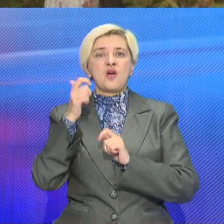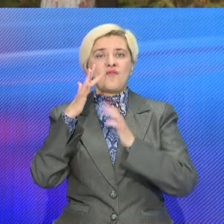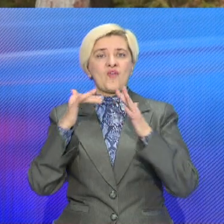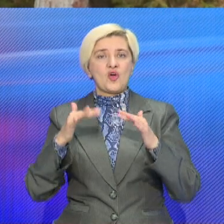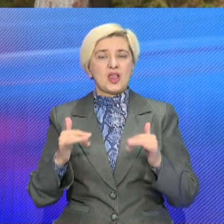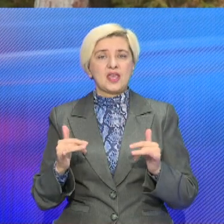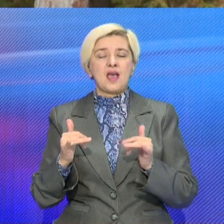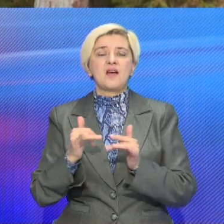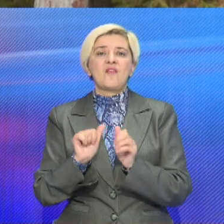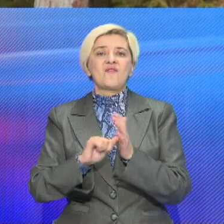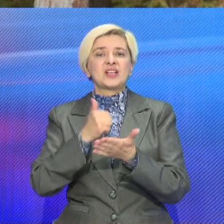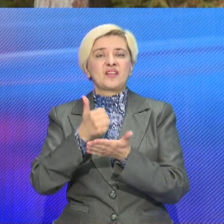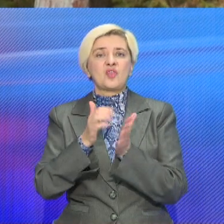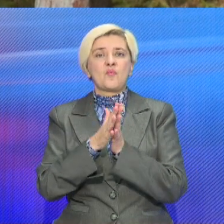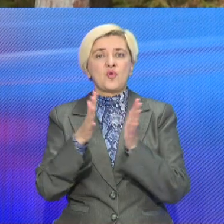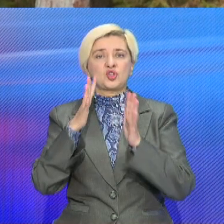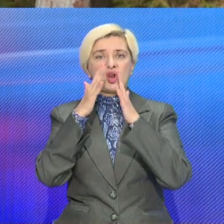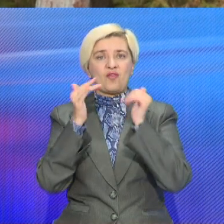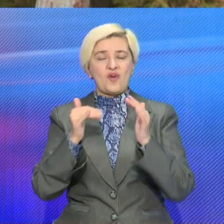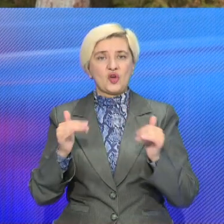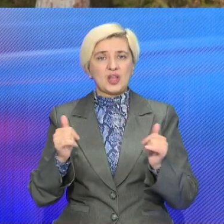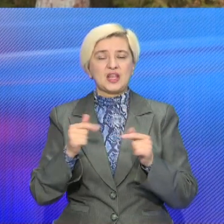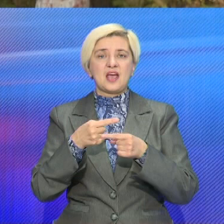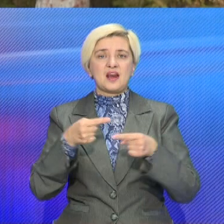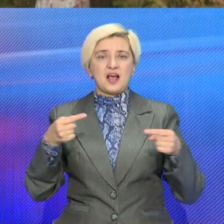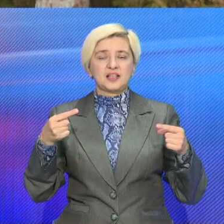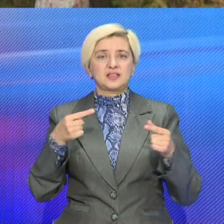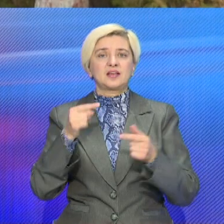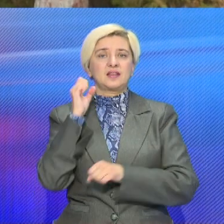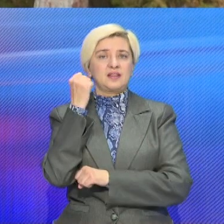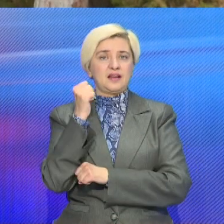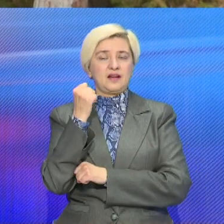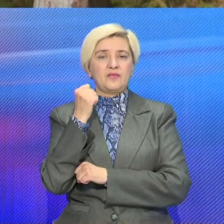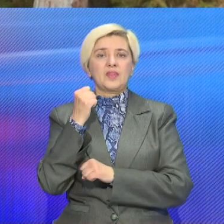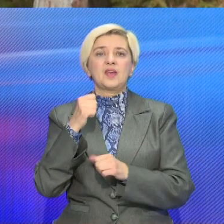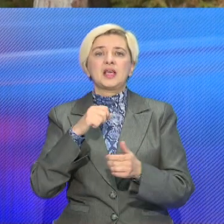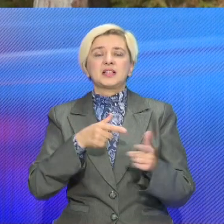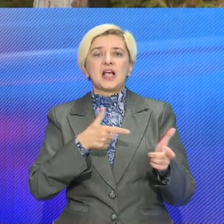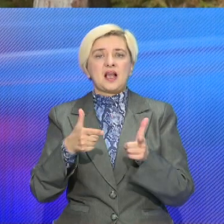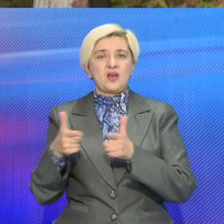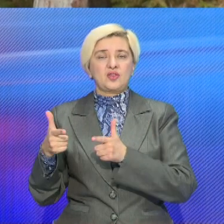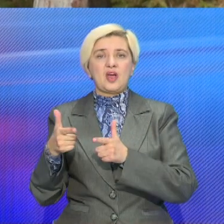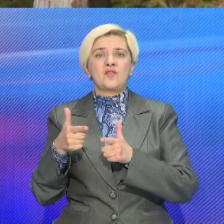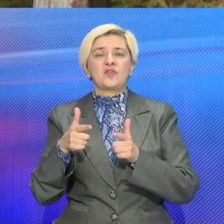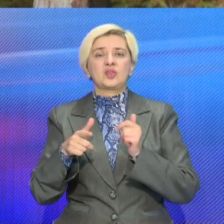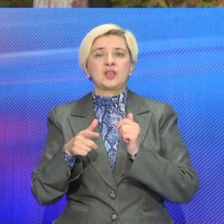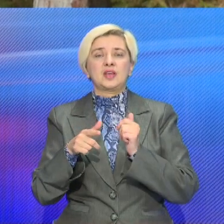хвойная, из всяких видов рубок. Заготавливаем, лесорубы